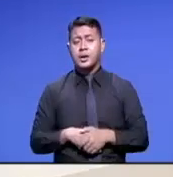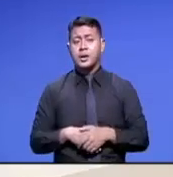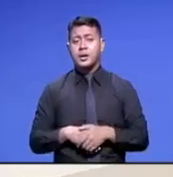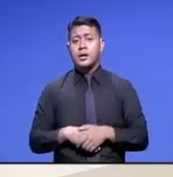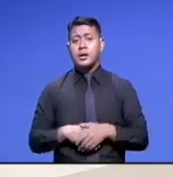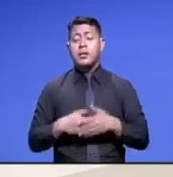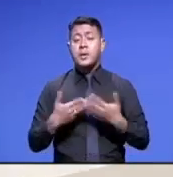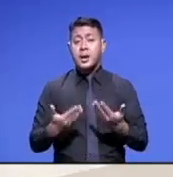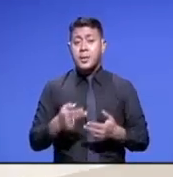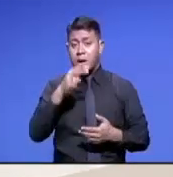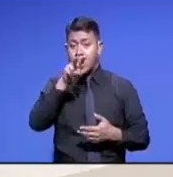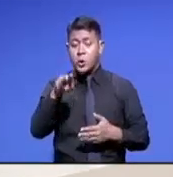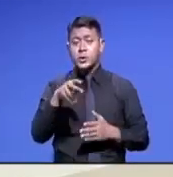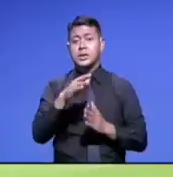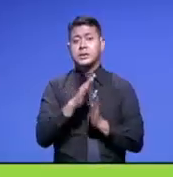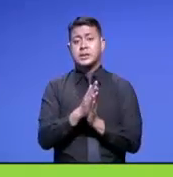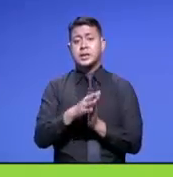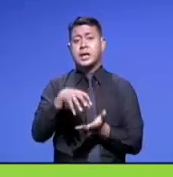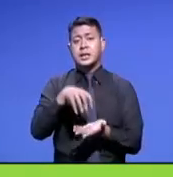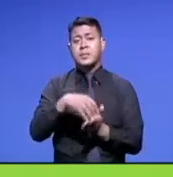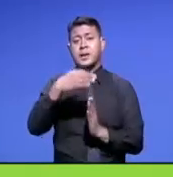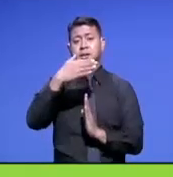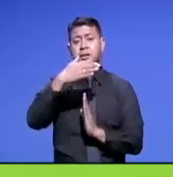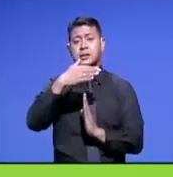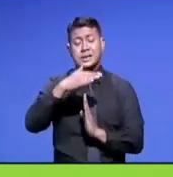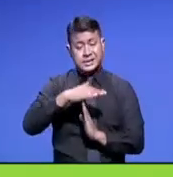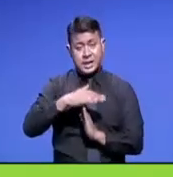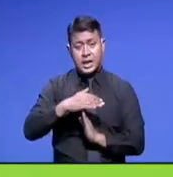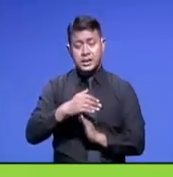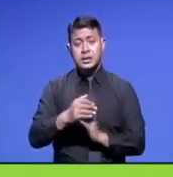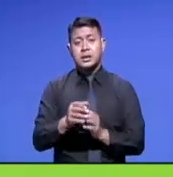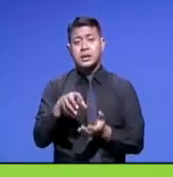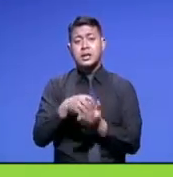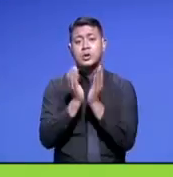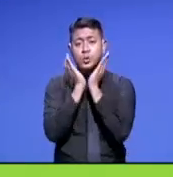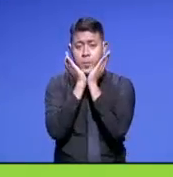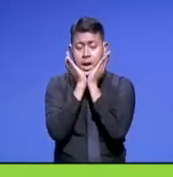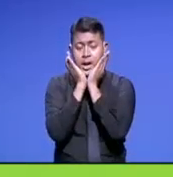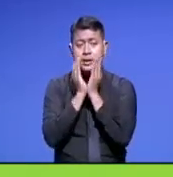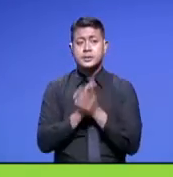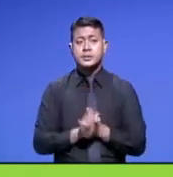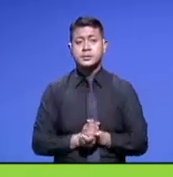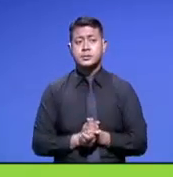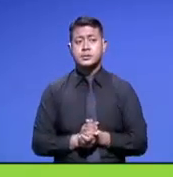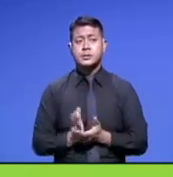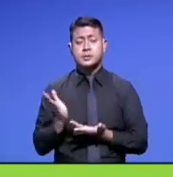rest area, kita sudah ada rekan Reza Helmi di kawasan Palimanan Subang, Jawa Barat untuk mengetahui langsung. Reza, silakan dengan laporan Anda.